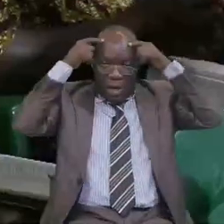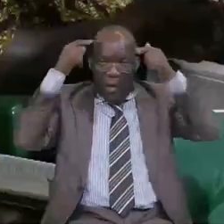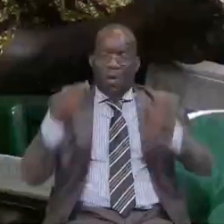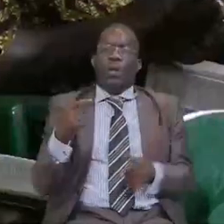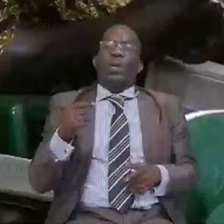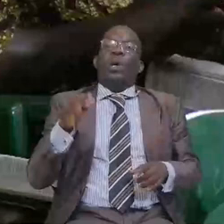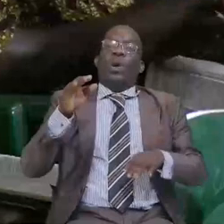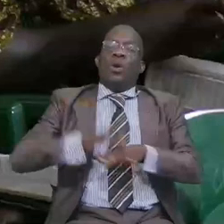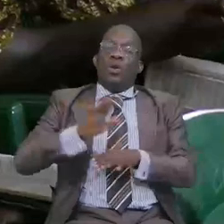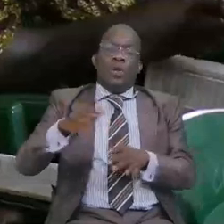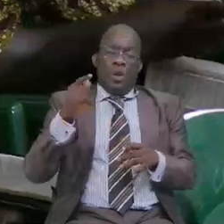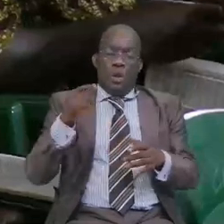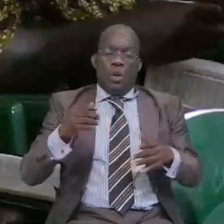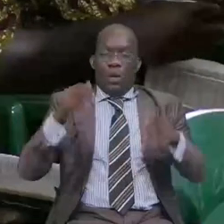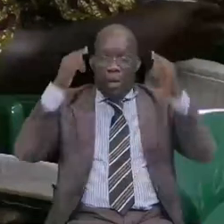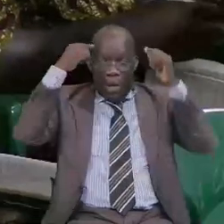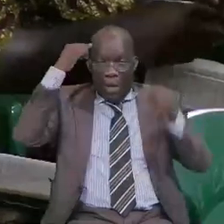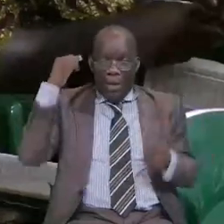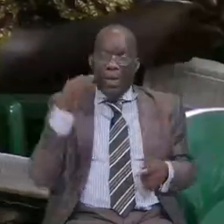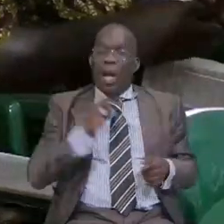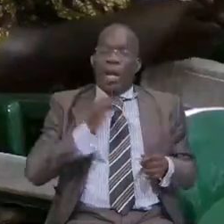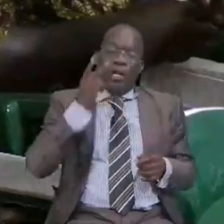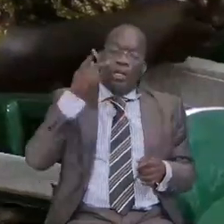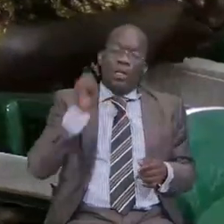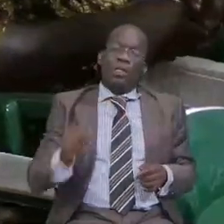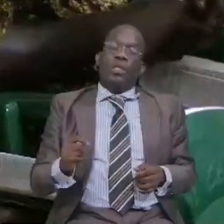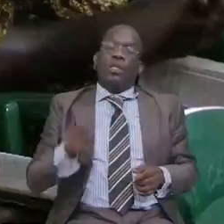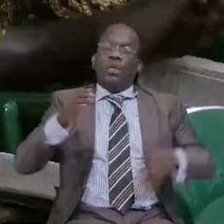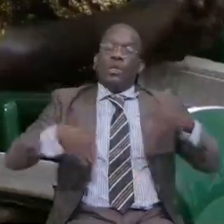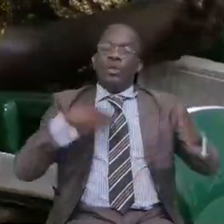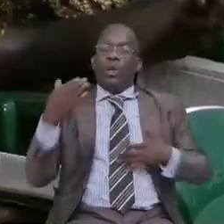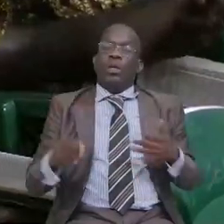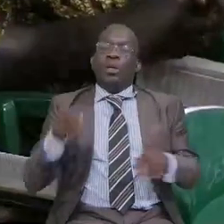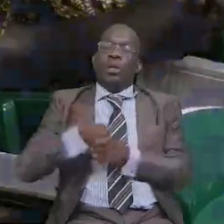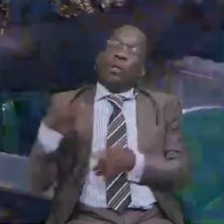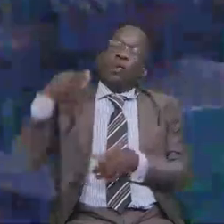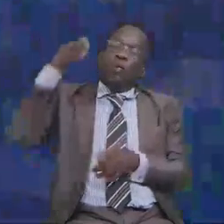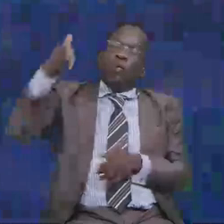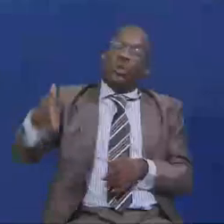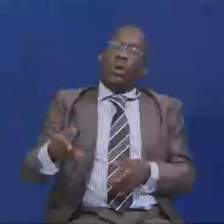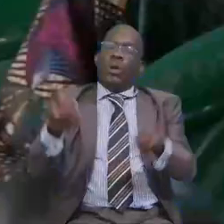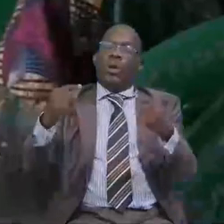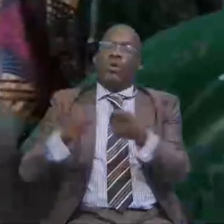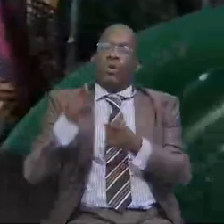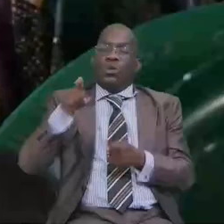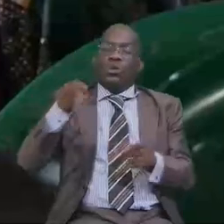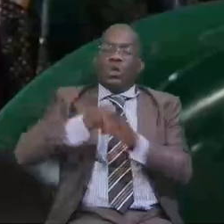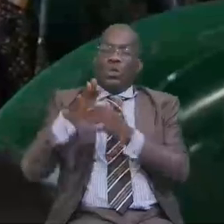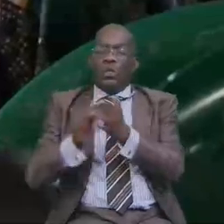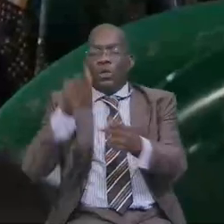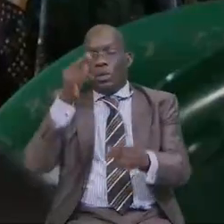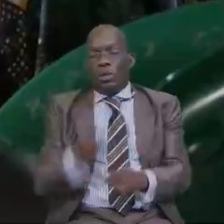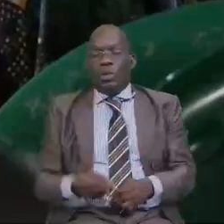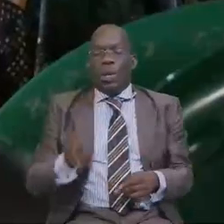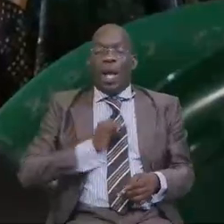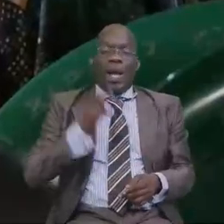la joie du ciel dans l'avenir pour toi. Au nom de Jésus. Je